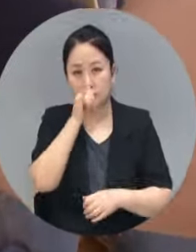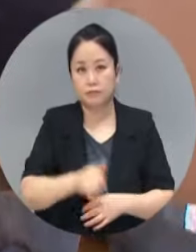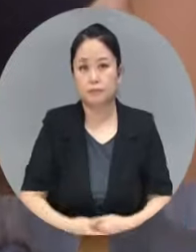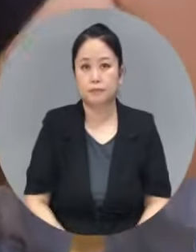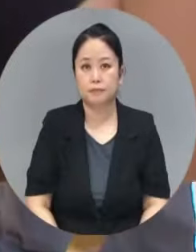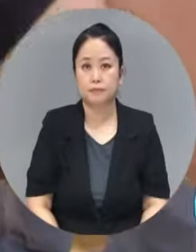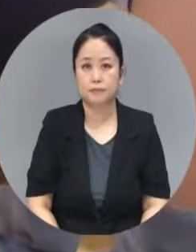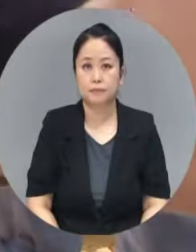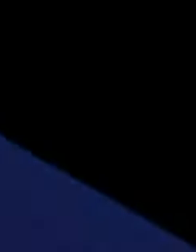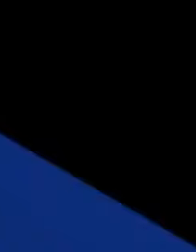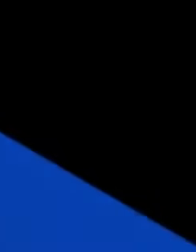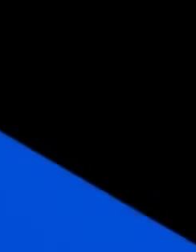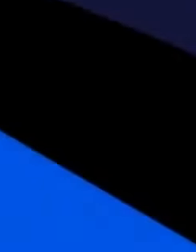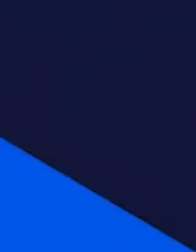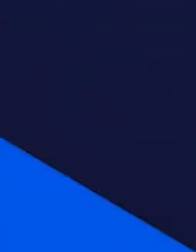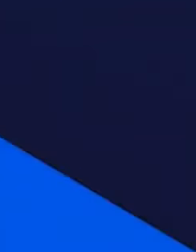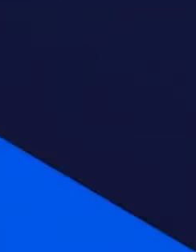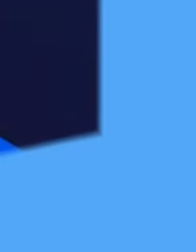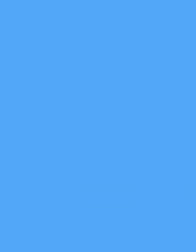박준호입니다.